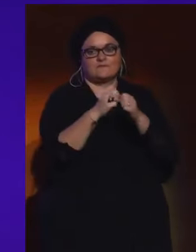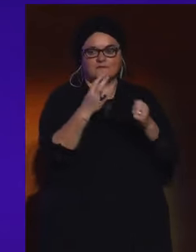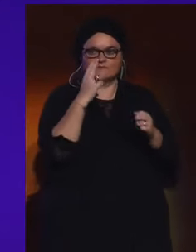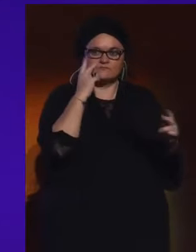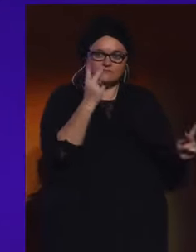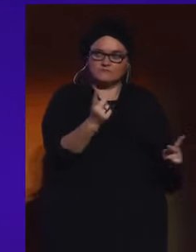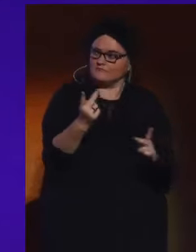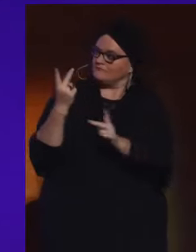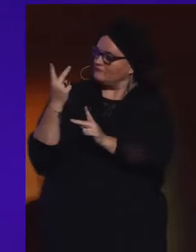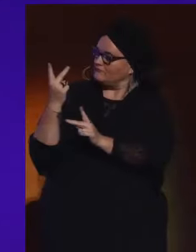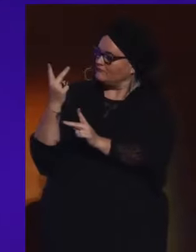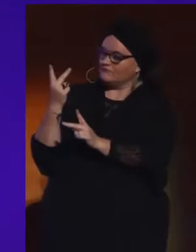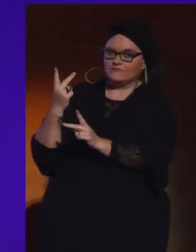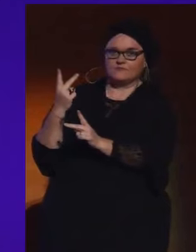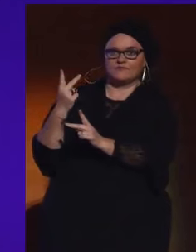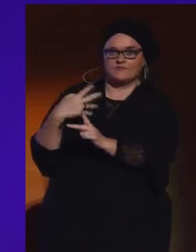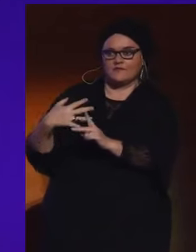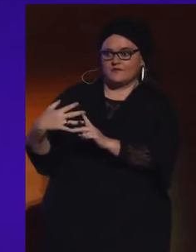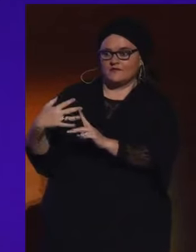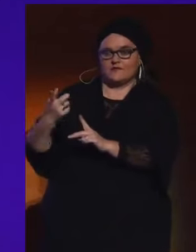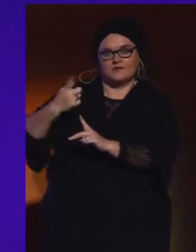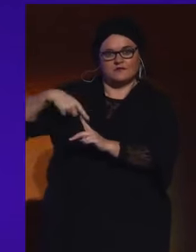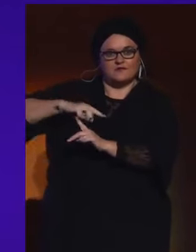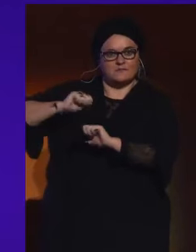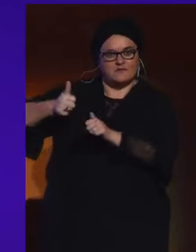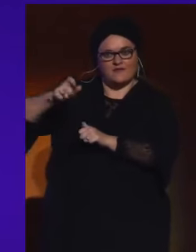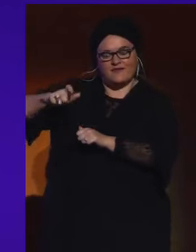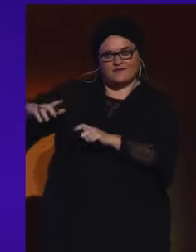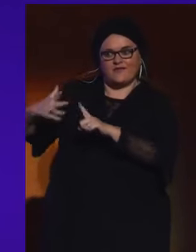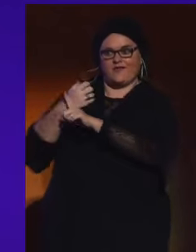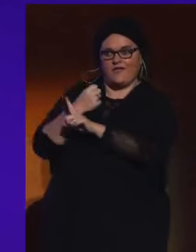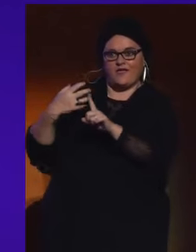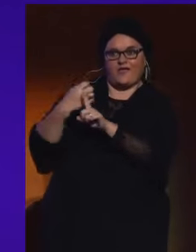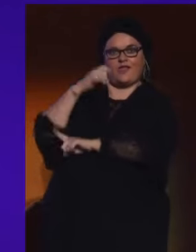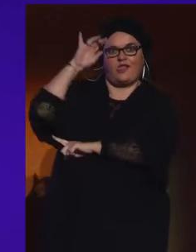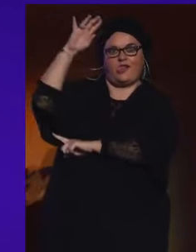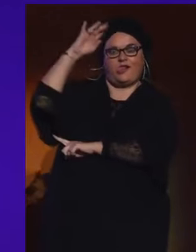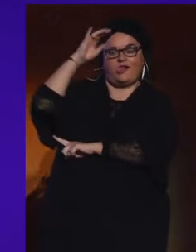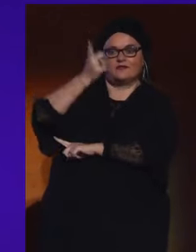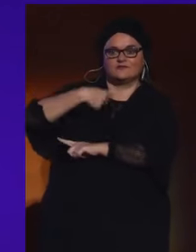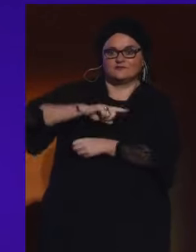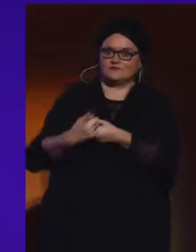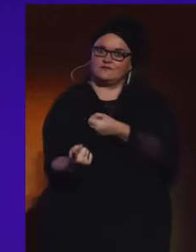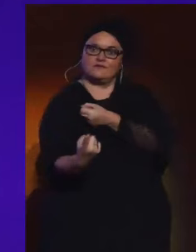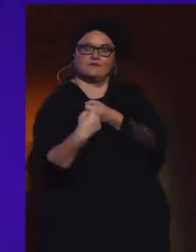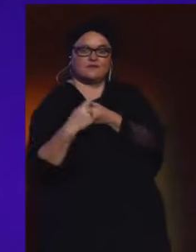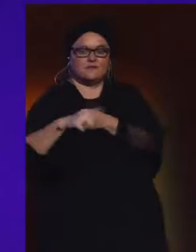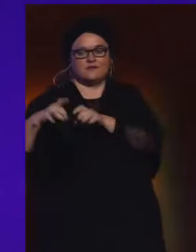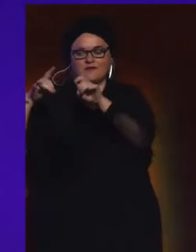begiratuta utopikoen saga baten parte garela konturatzen garenok, berretsi nahi